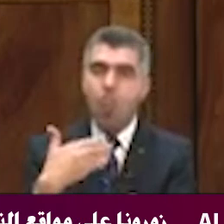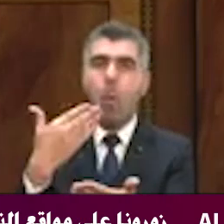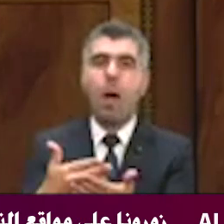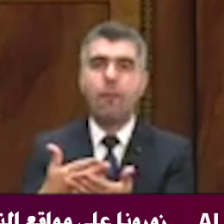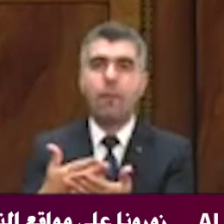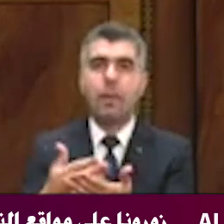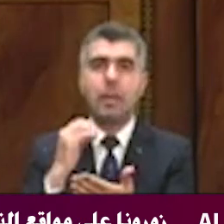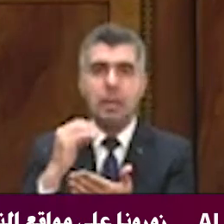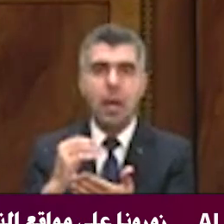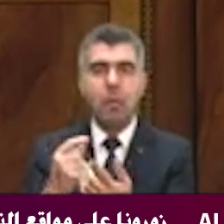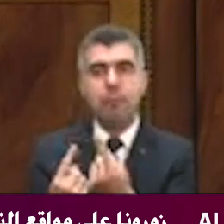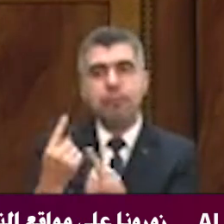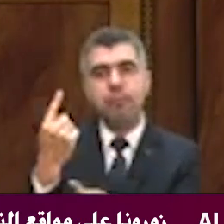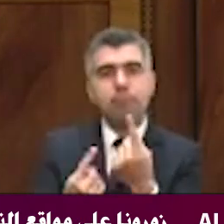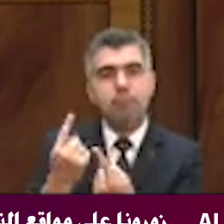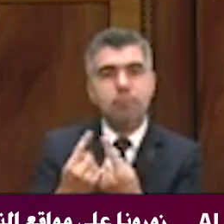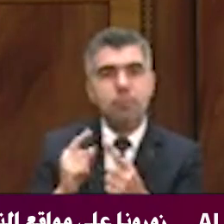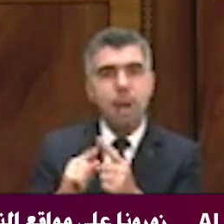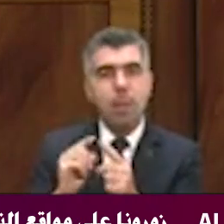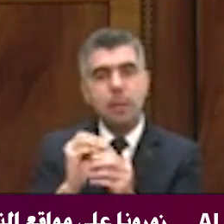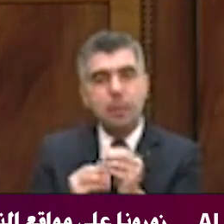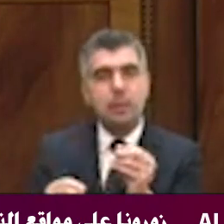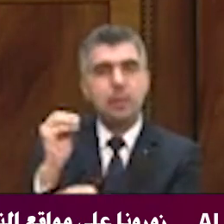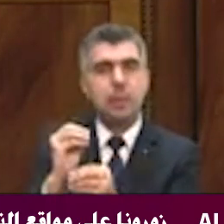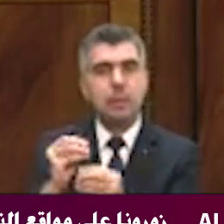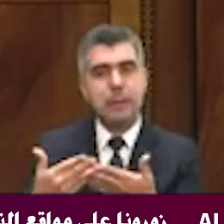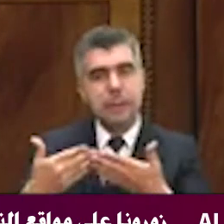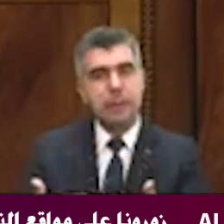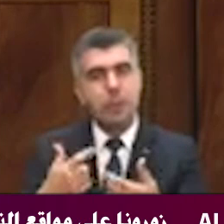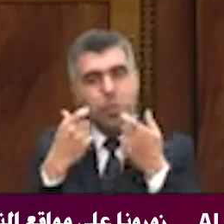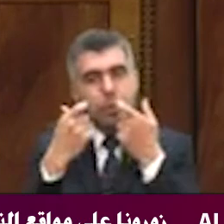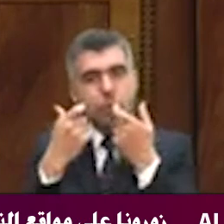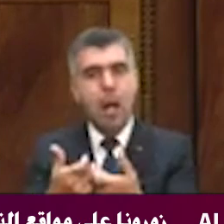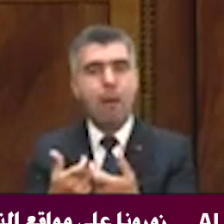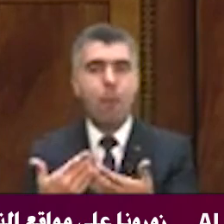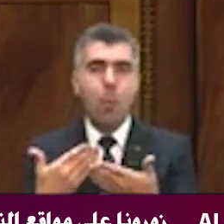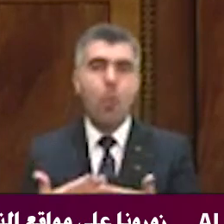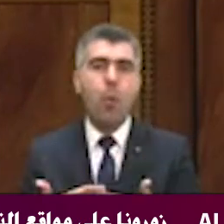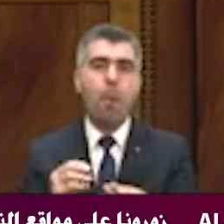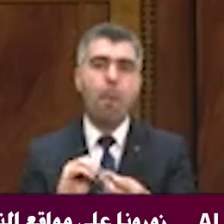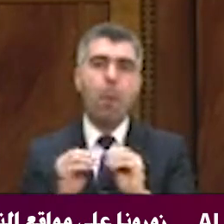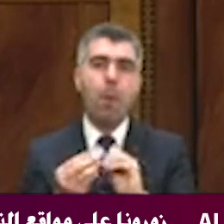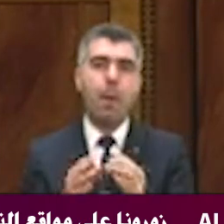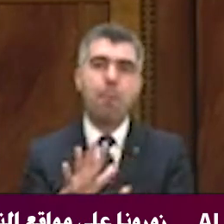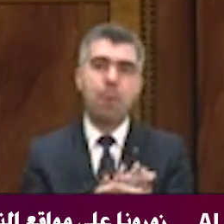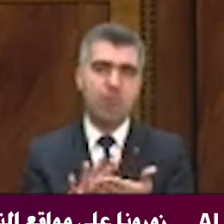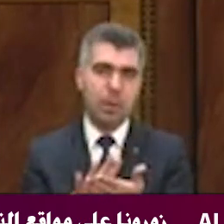الاحتجاجات مع الاختيارات التي أوصلتنا إلى الأوضاع المتأزمة والمركبة التي